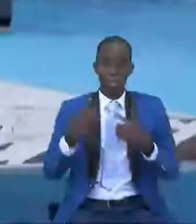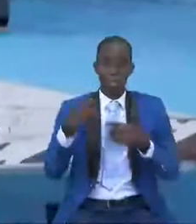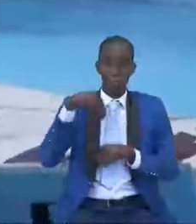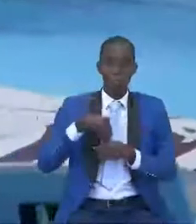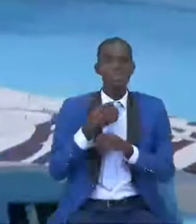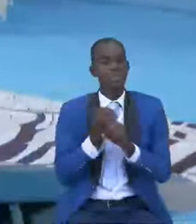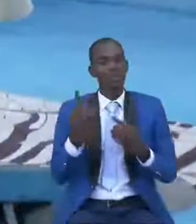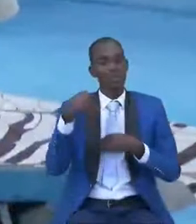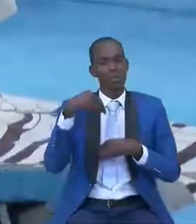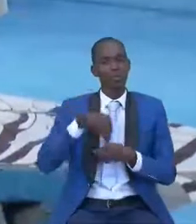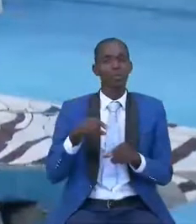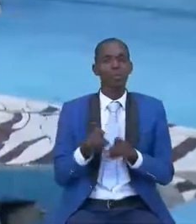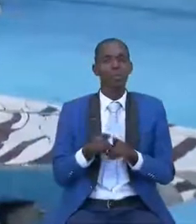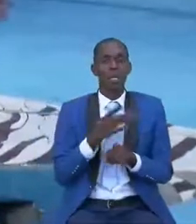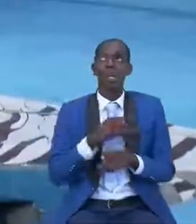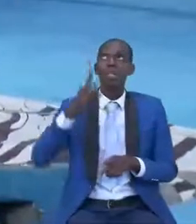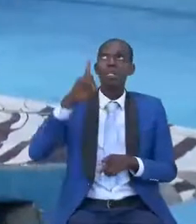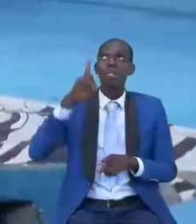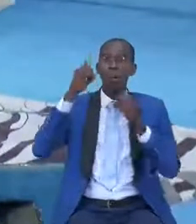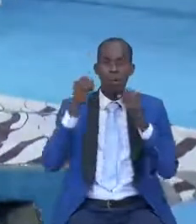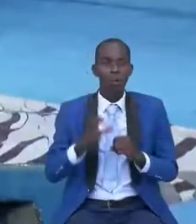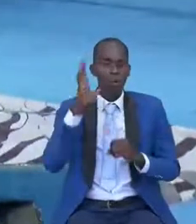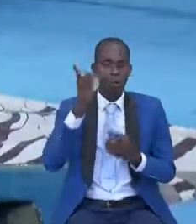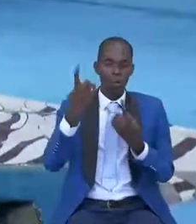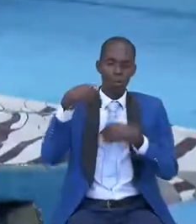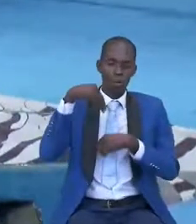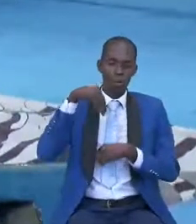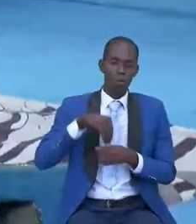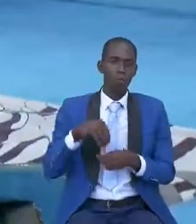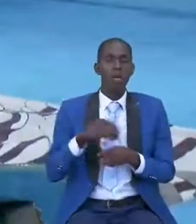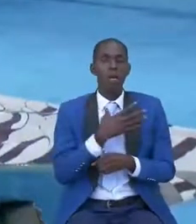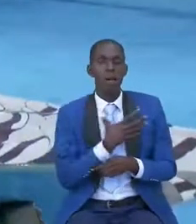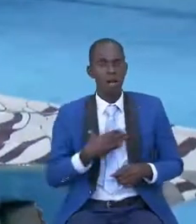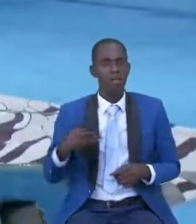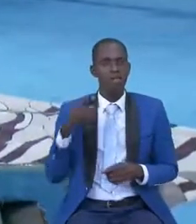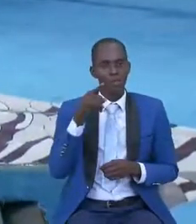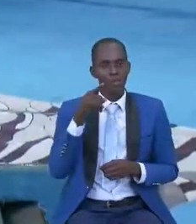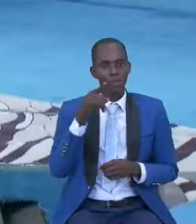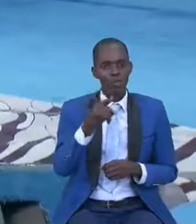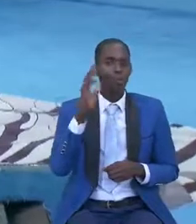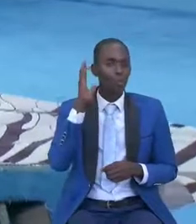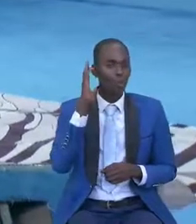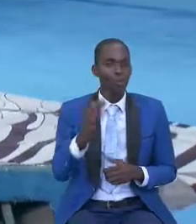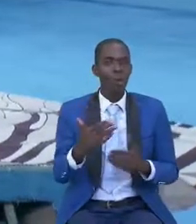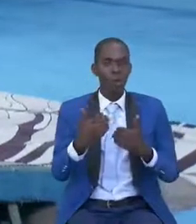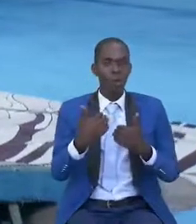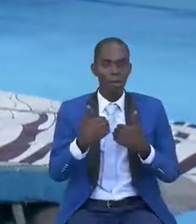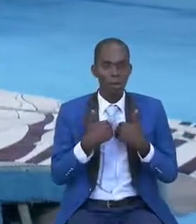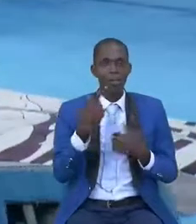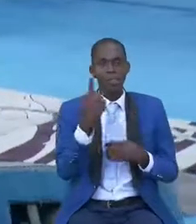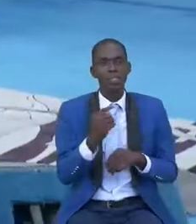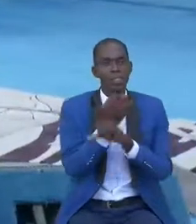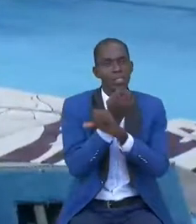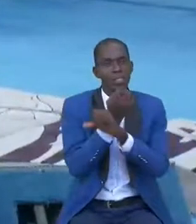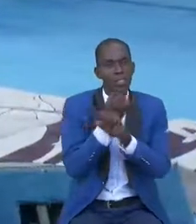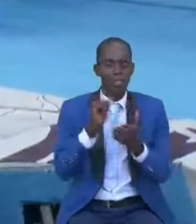Christ entre, le salut entre. Et sa puissance viendra en toi.